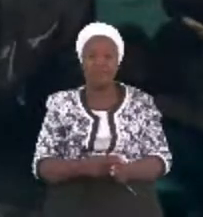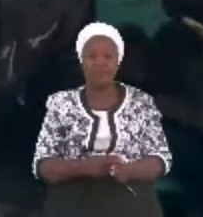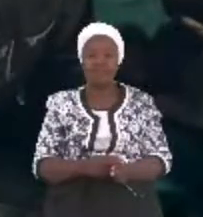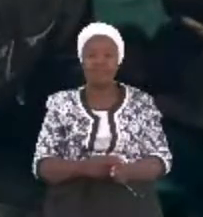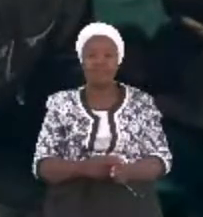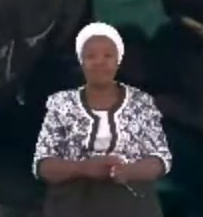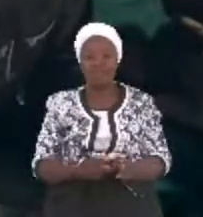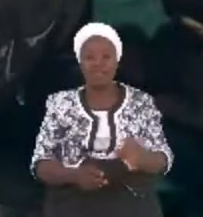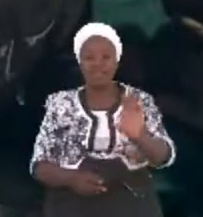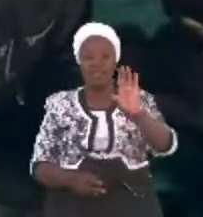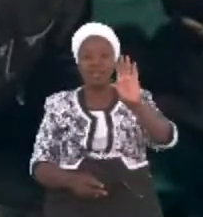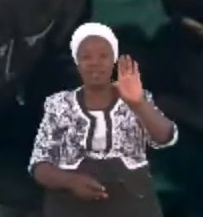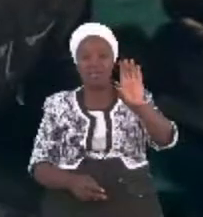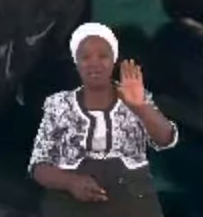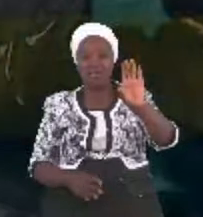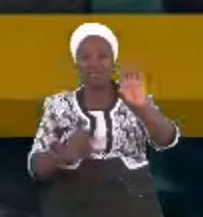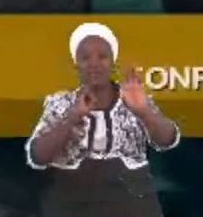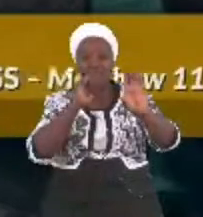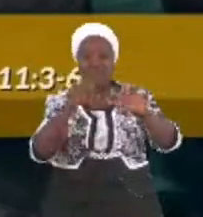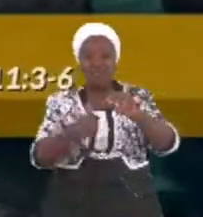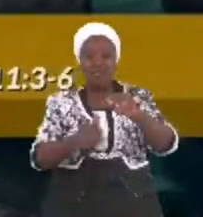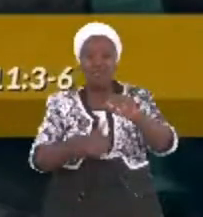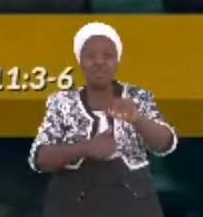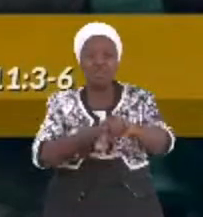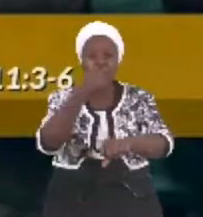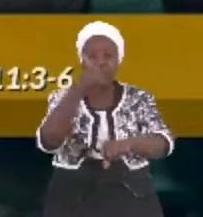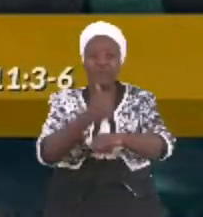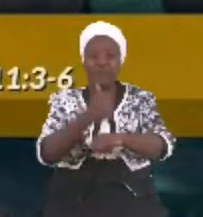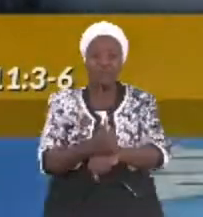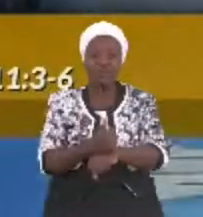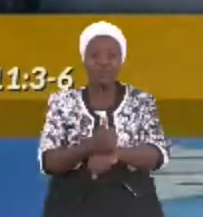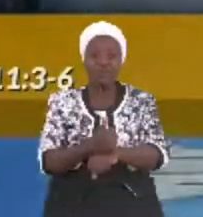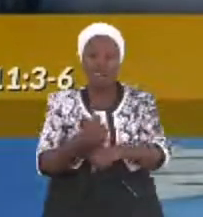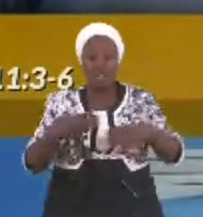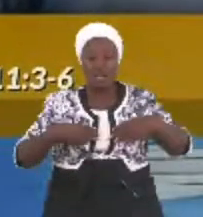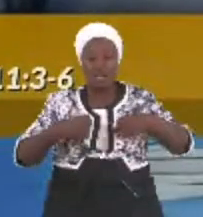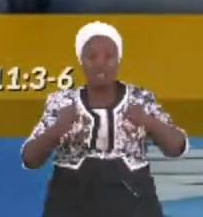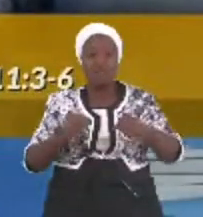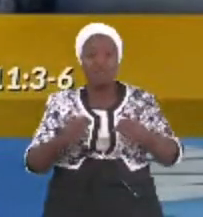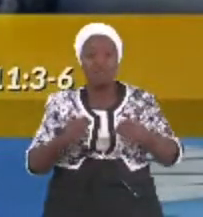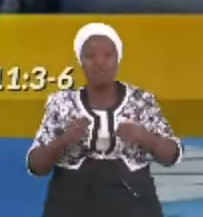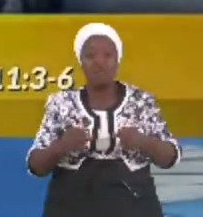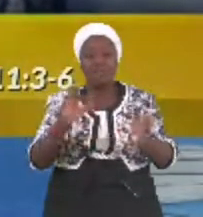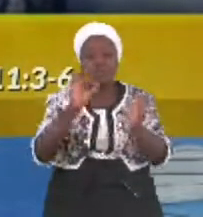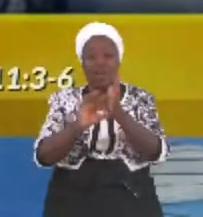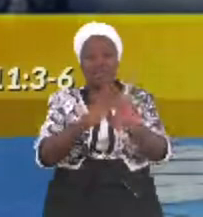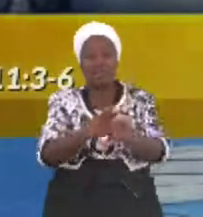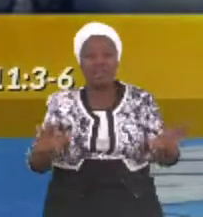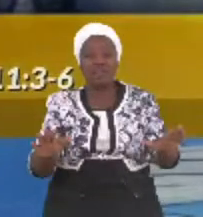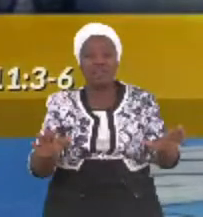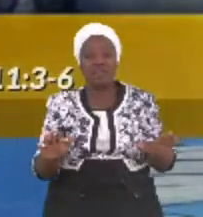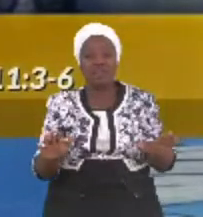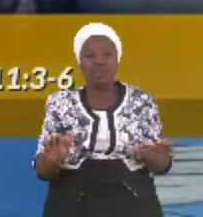C, les cures innombrables confirmées. On n'arrive même pas à compter.